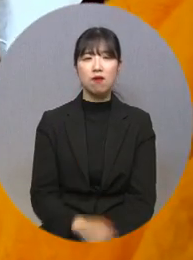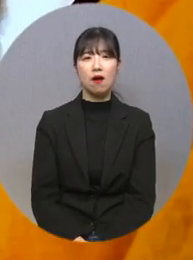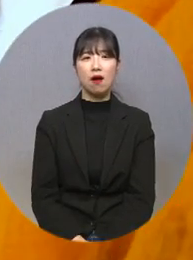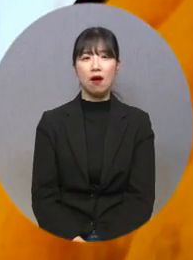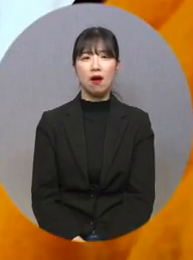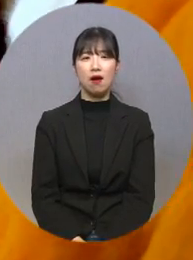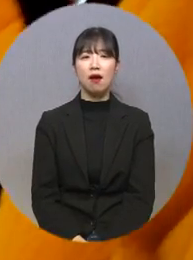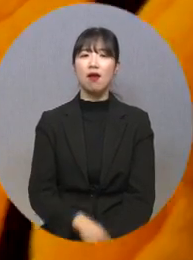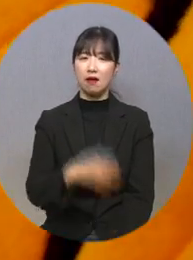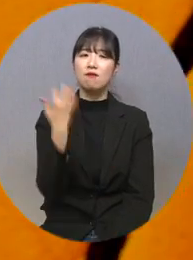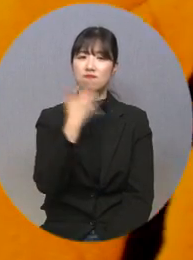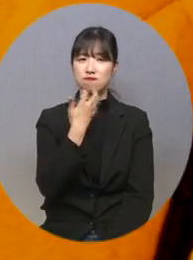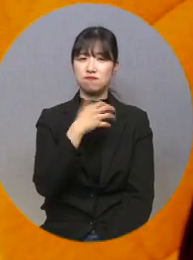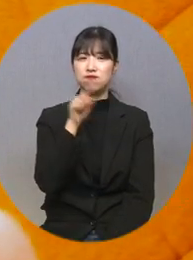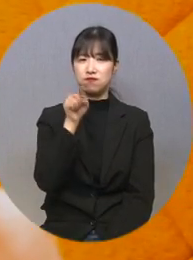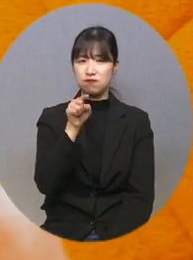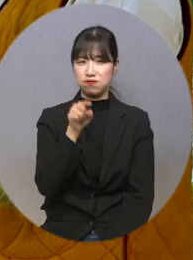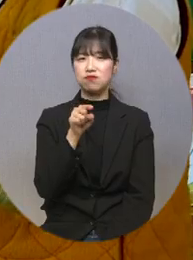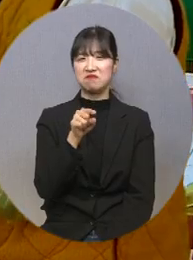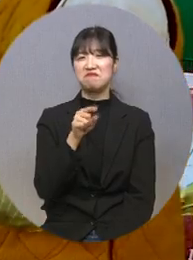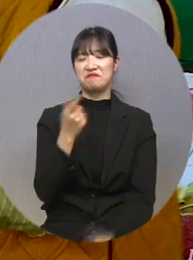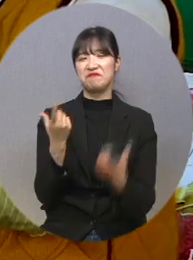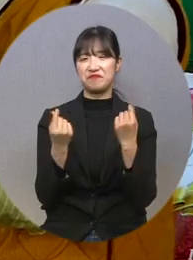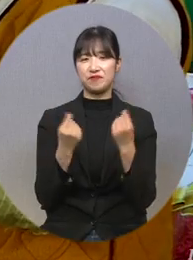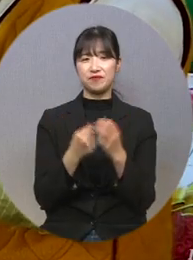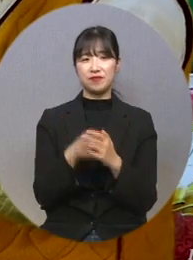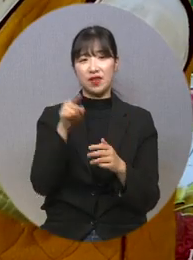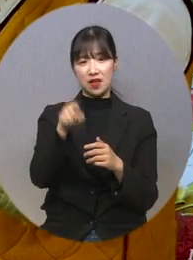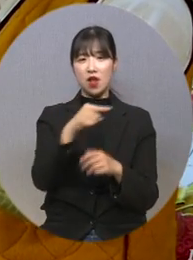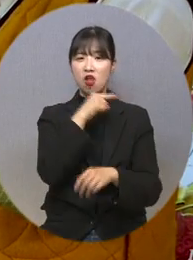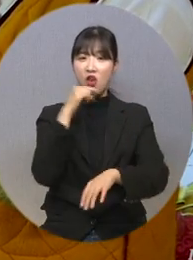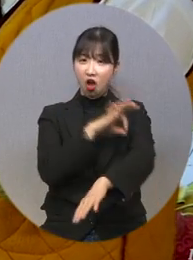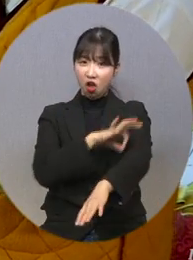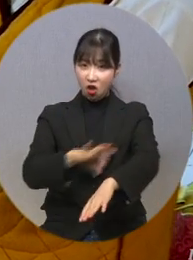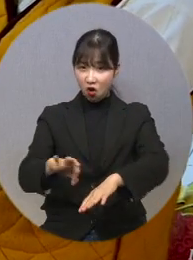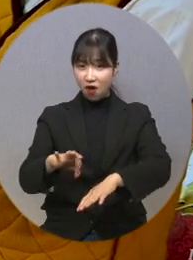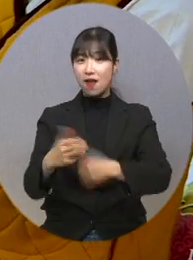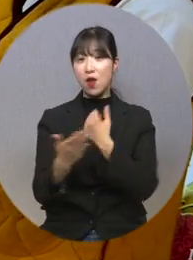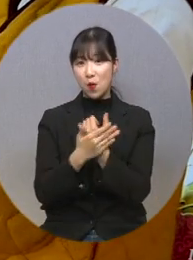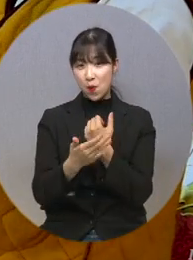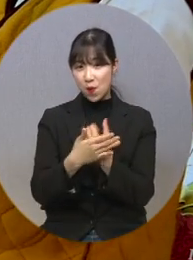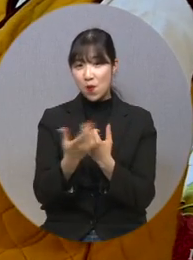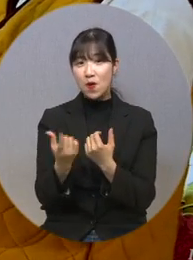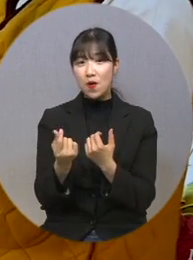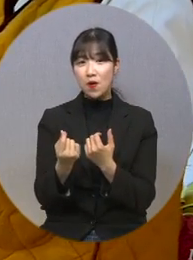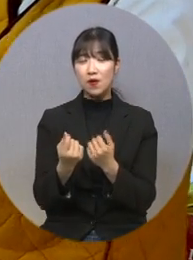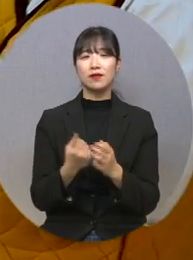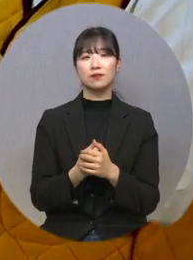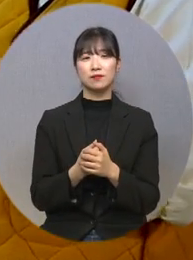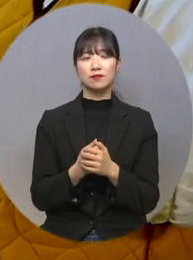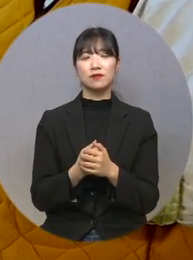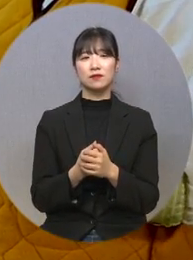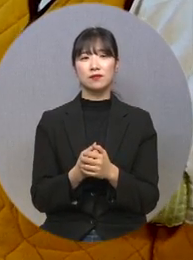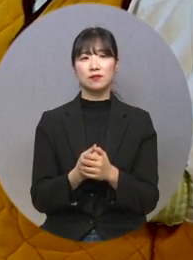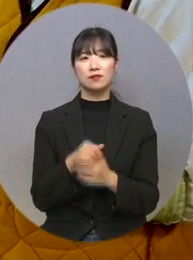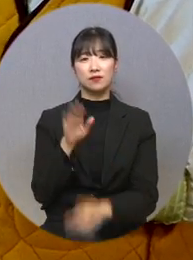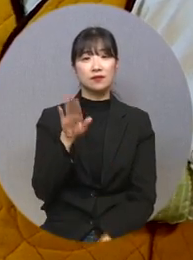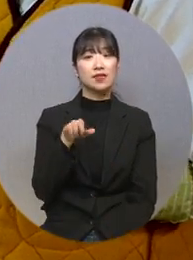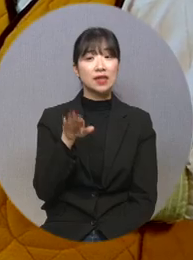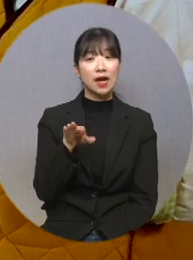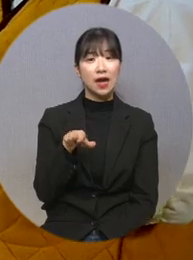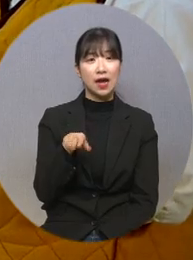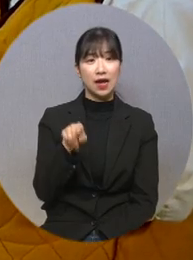진짜 이 빛깔로 말해주거든요. 야, 예쁘다. 네. 알겠습니다. 이게 혈관이 좋다고요. 네. 야, 이게 어쩌면 기장아, 혈관 좋을 것 같지. 기장아,